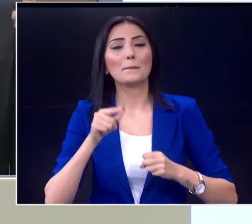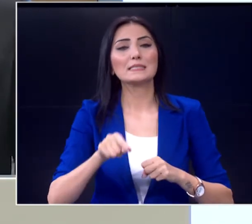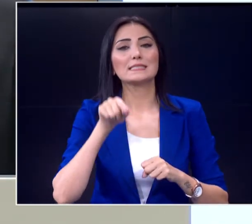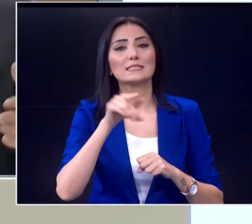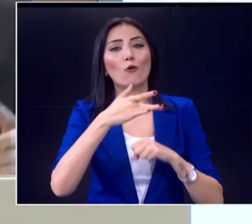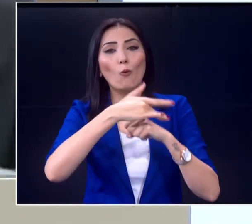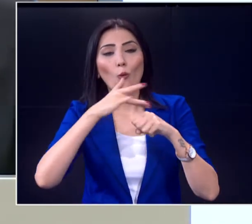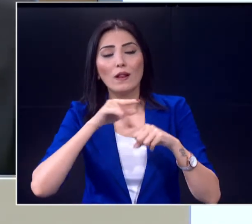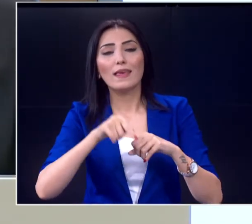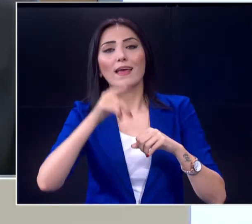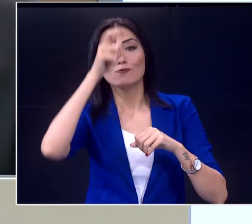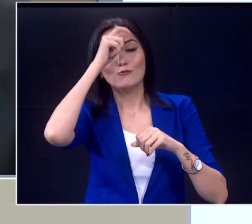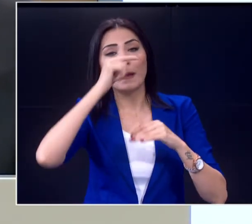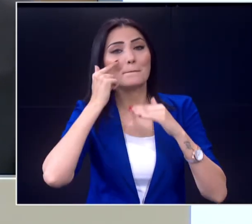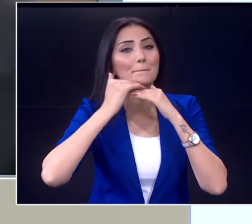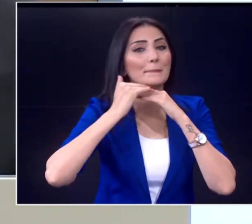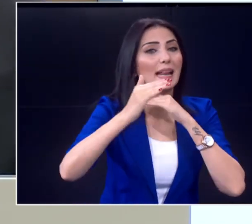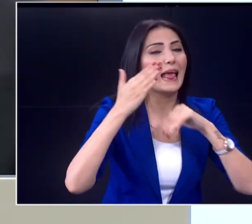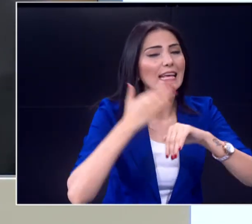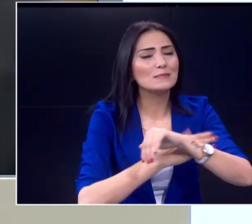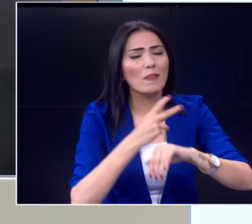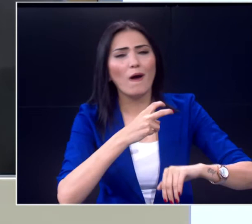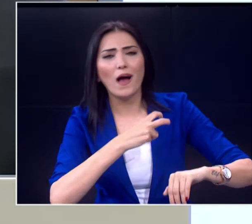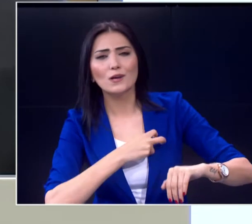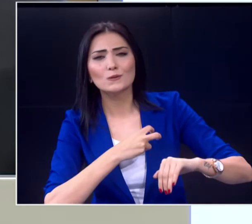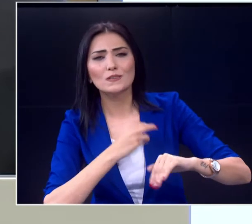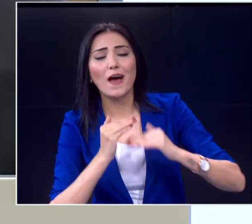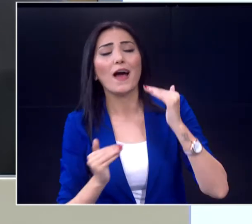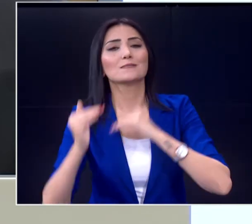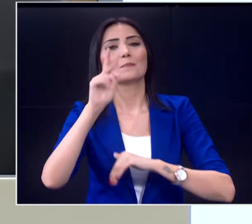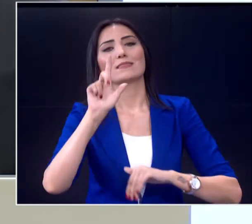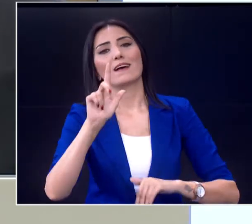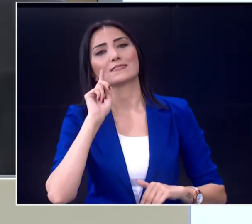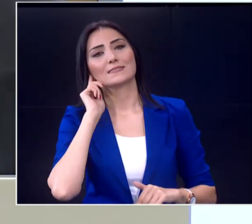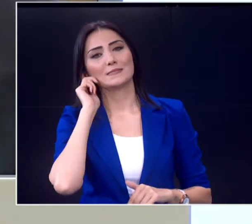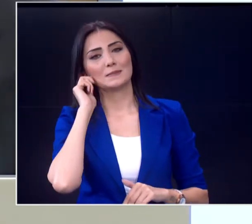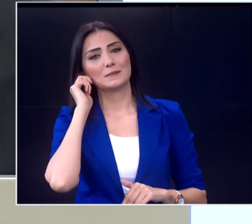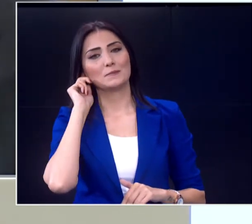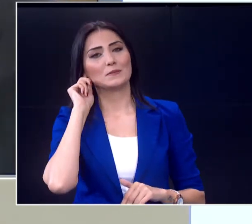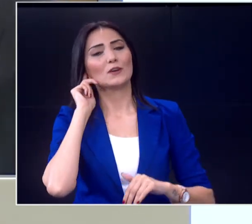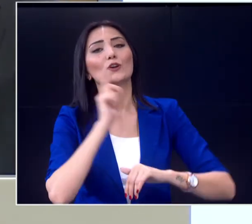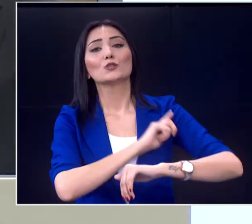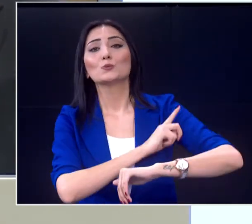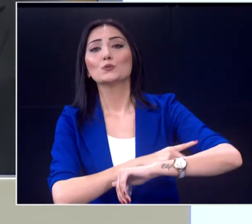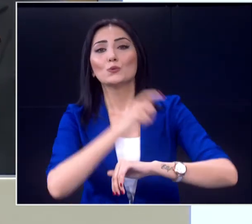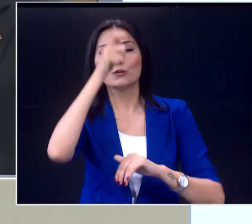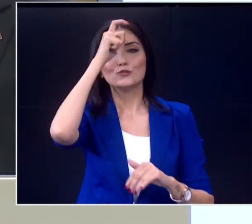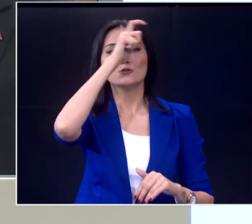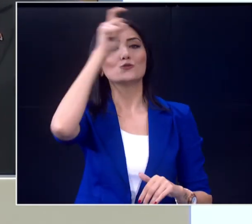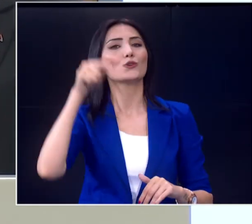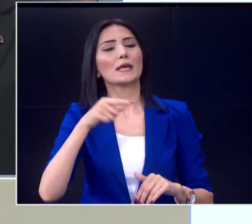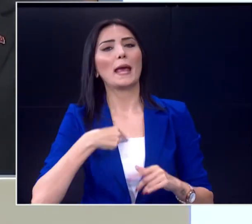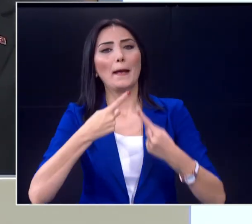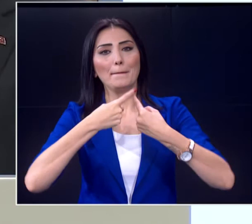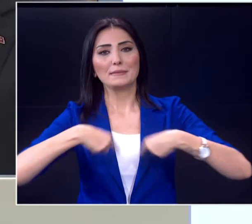ülkeye, millete hizmet aşkımızı daha da arttırmalıdır. Güçlü Türkiye, bizi